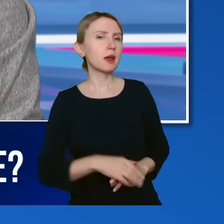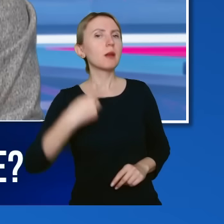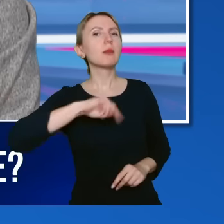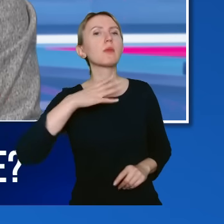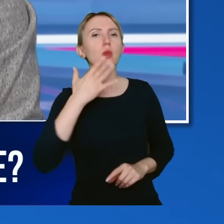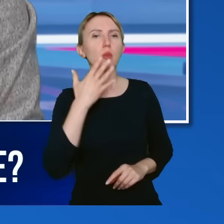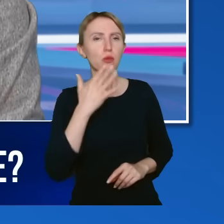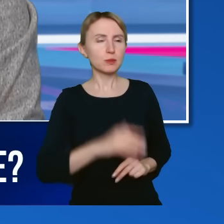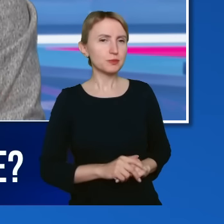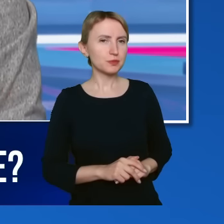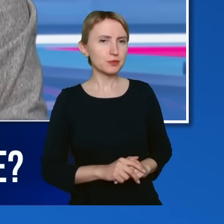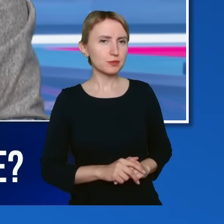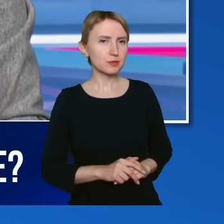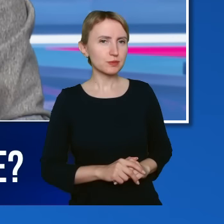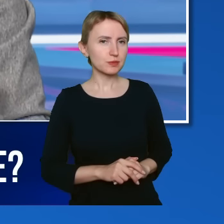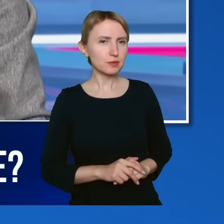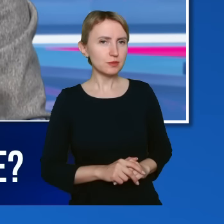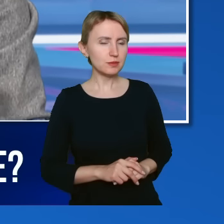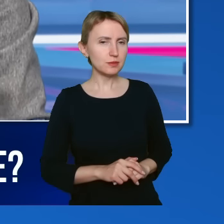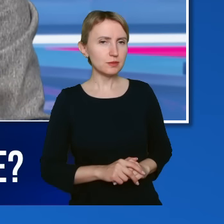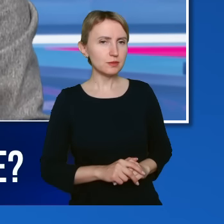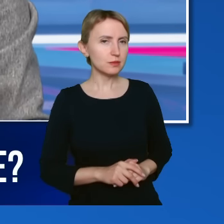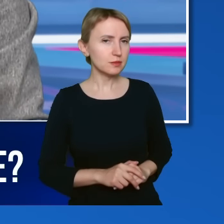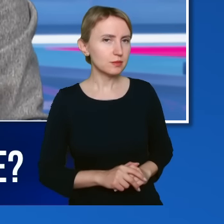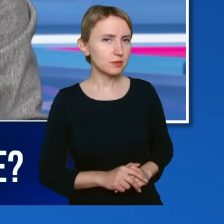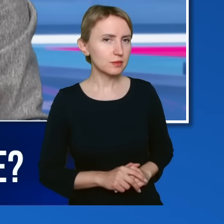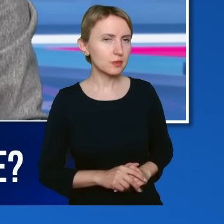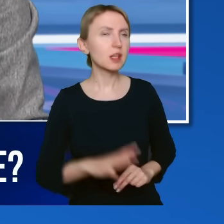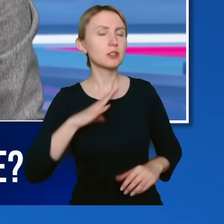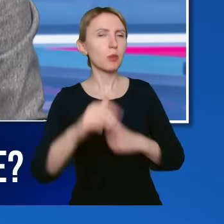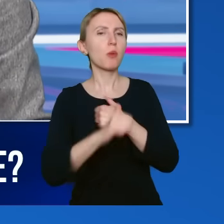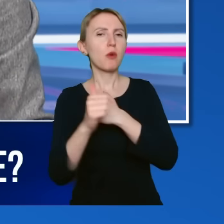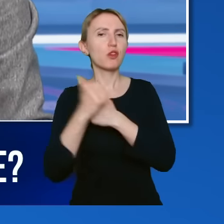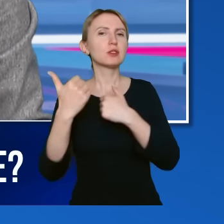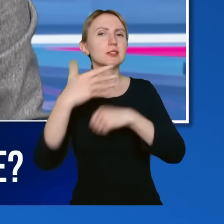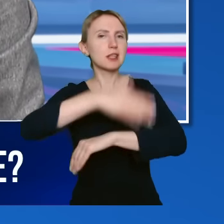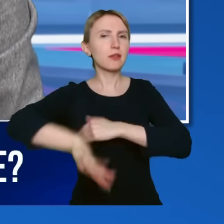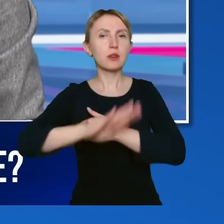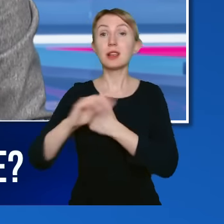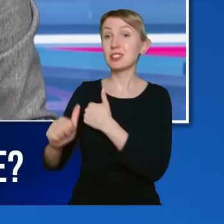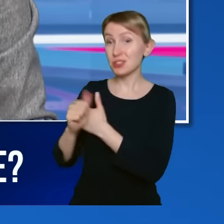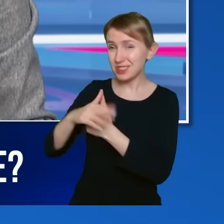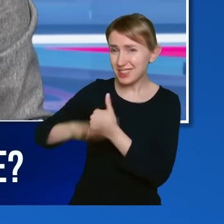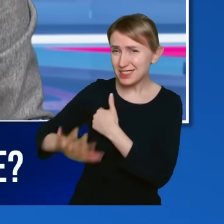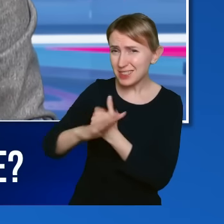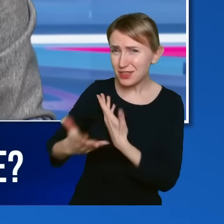to nawet specjaliści podkreślali, że były pewne czynniki zewnętrzne, ale w dużej mierze też rząd pewne czynniki zewnętrzne?